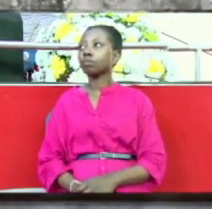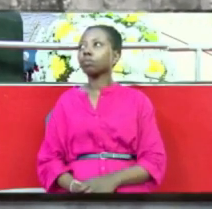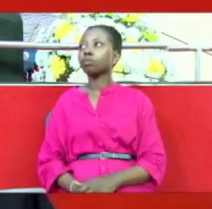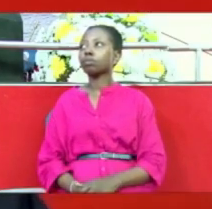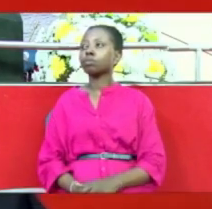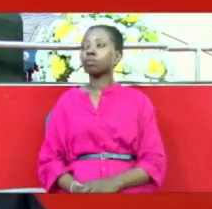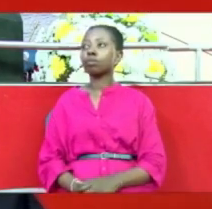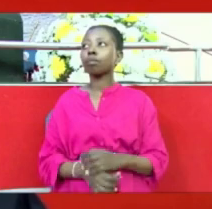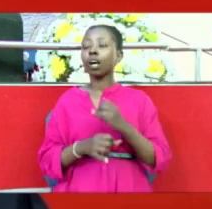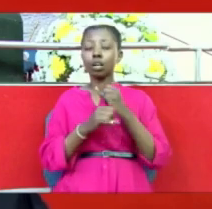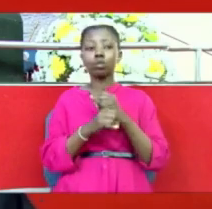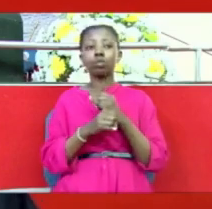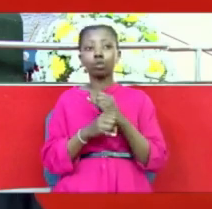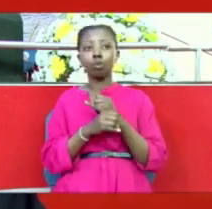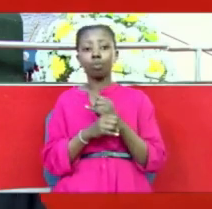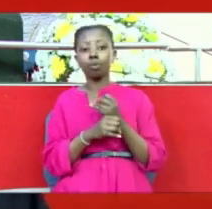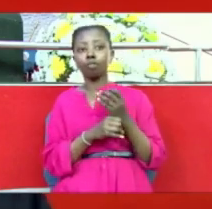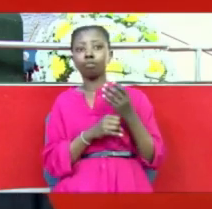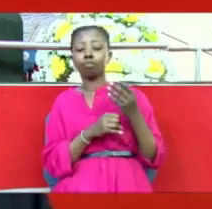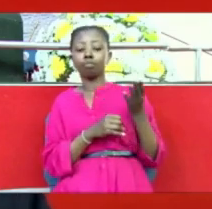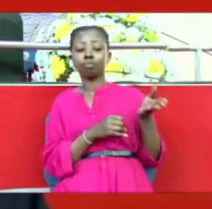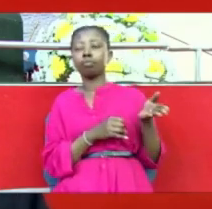Kazi yake.